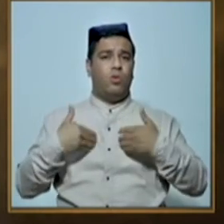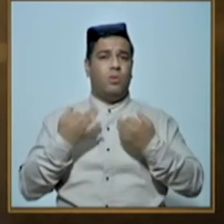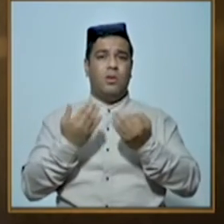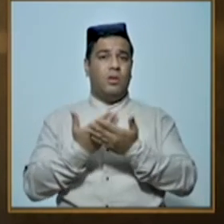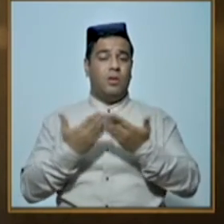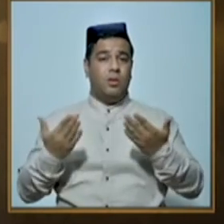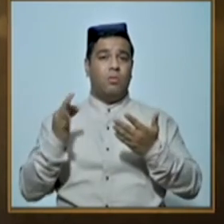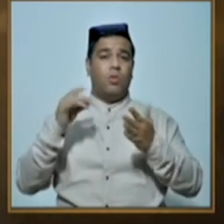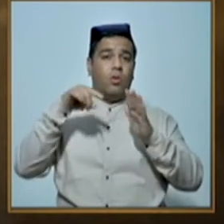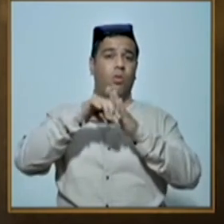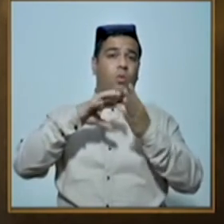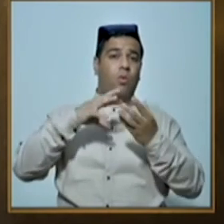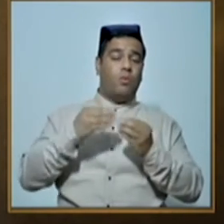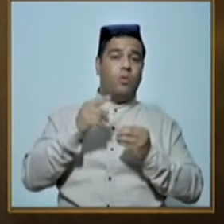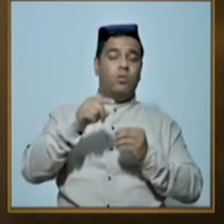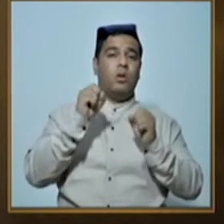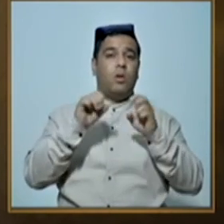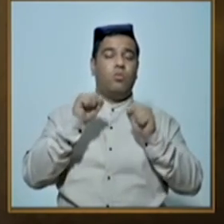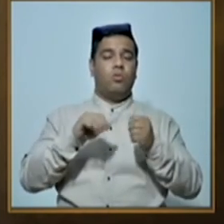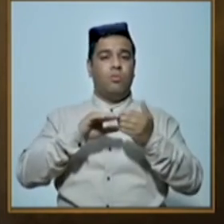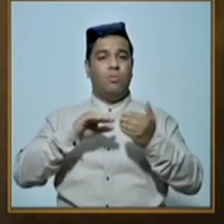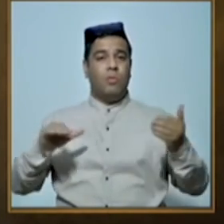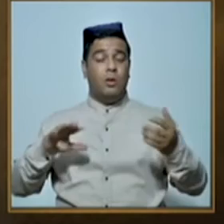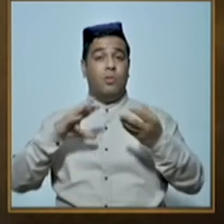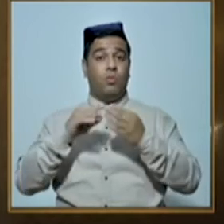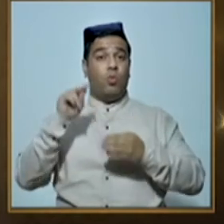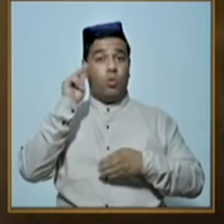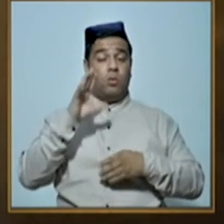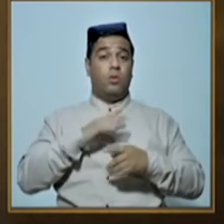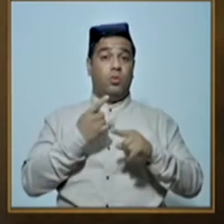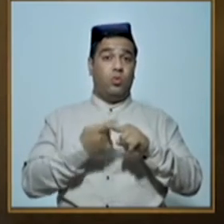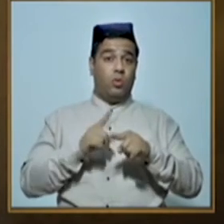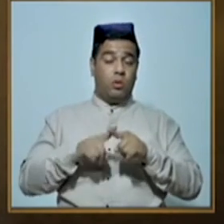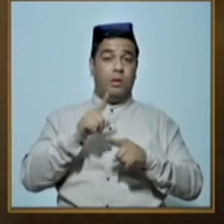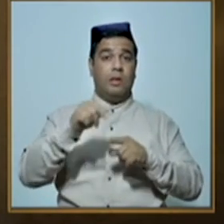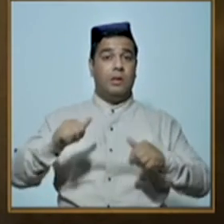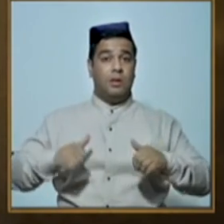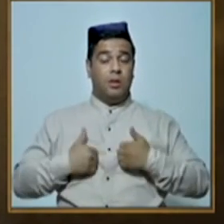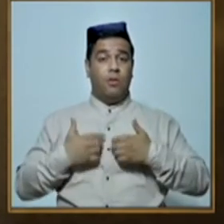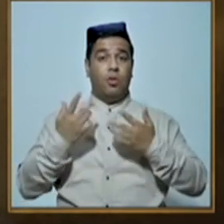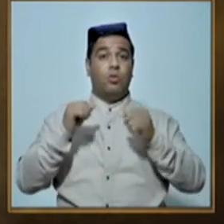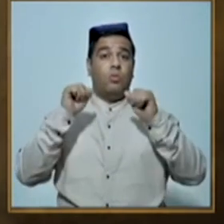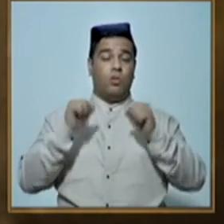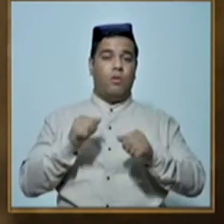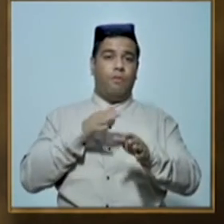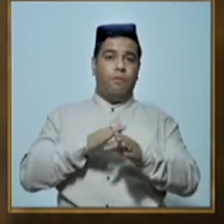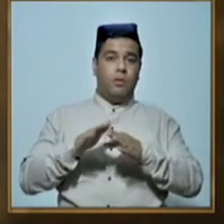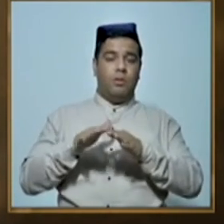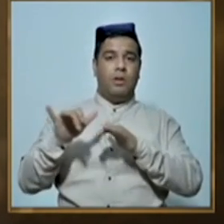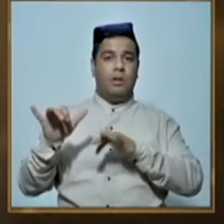buni ta'rifini, bundan qutulish yo'llarini o'rgandik. Endi shunga qo'limizdan kelganicha amal